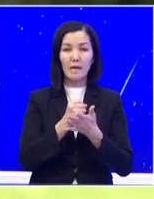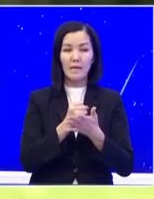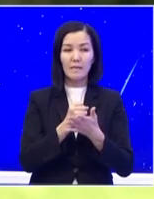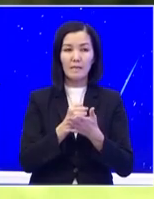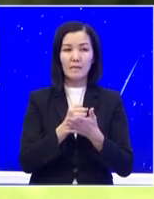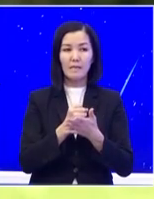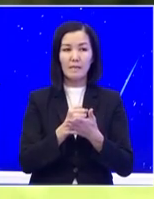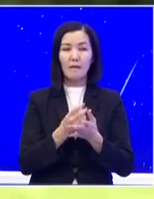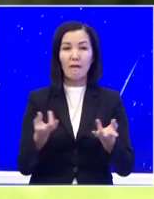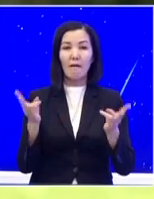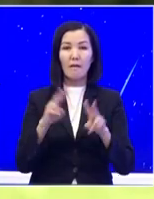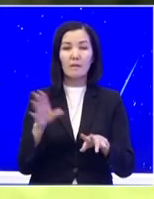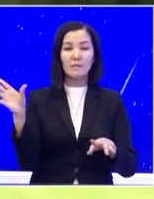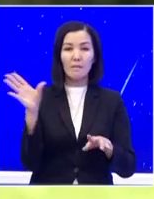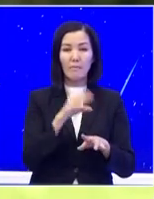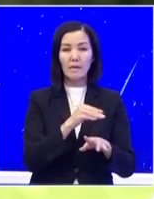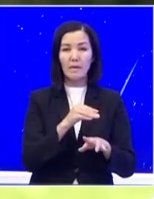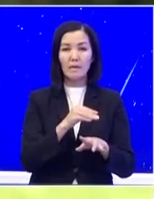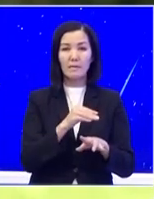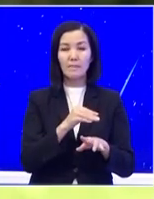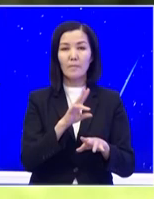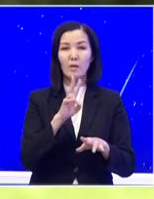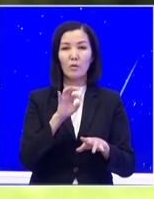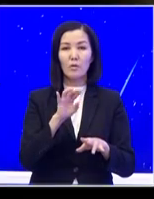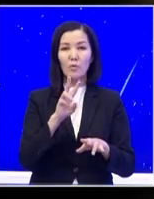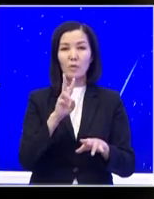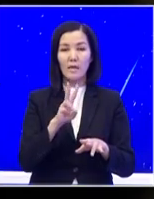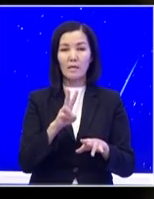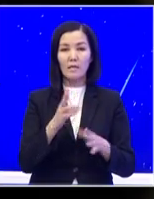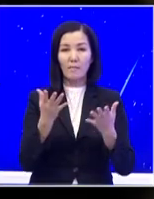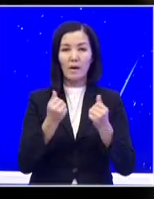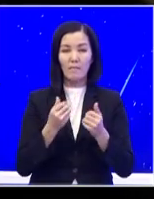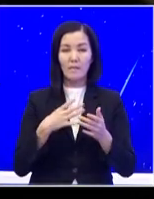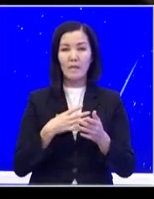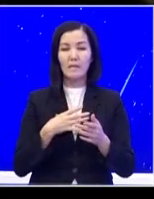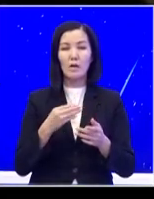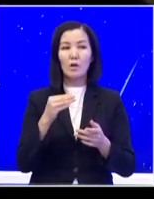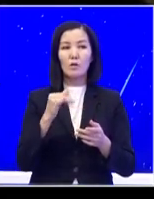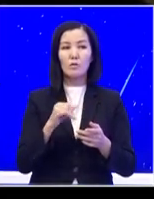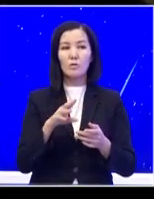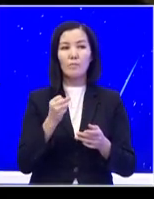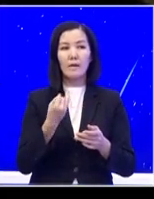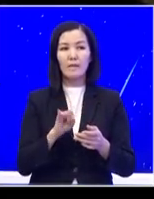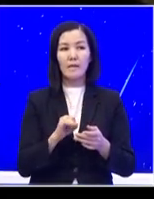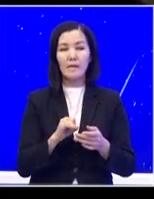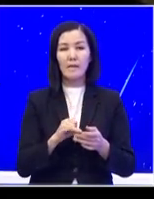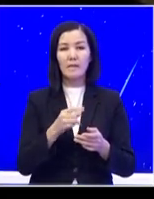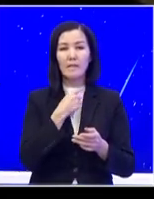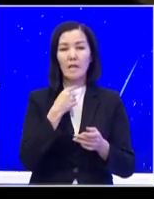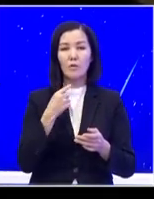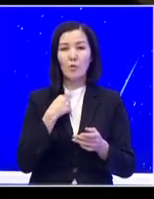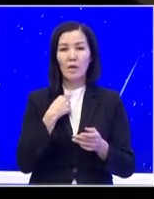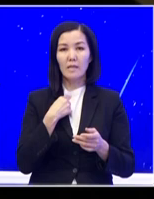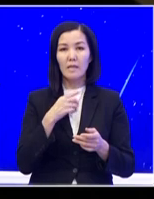Илхан болды. Қалғанымыздың барлығымызды Ноян етіп қабылдады. Ноян. Жұматай Сағадиұлы 1945 жылы Талдықорғанға